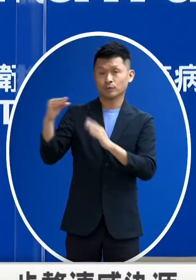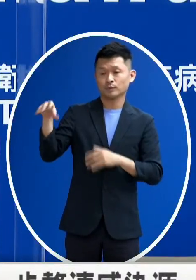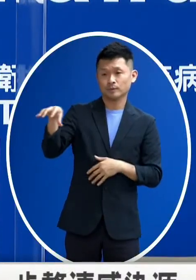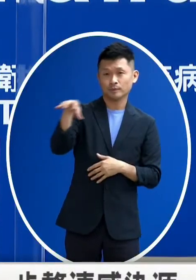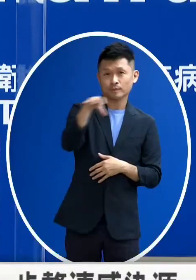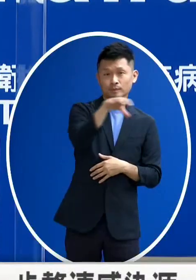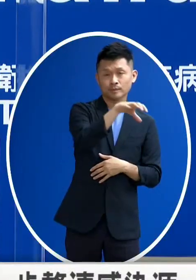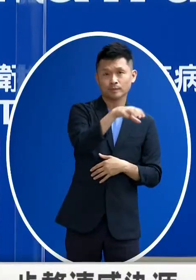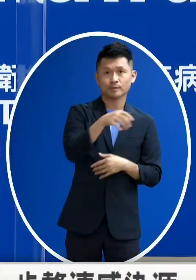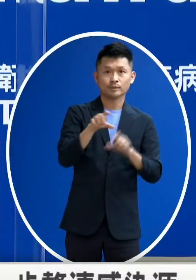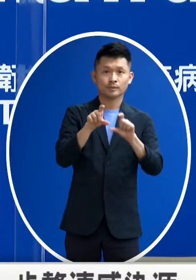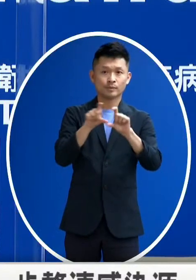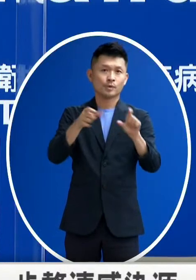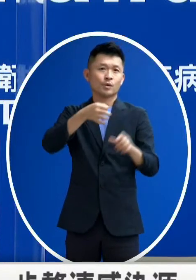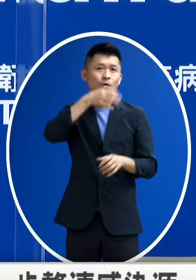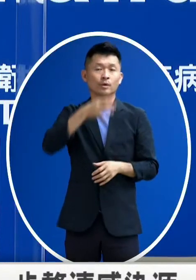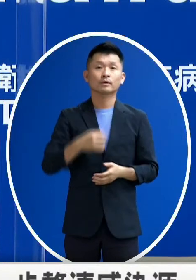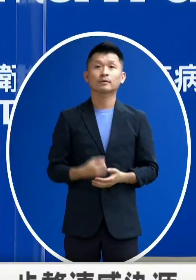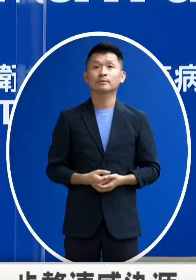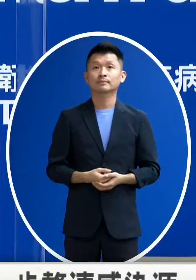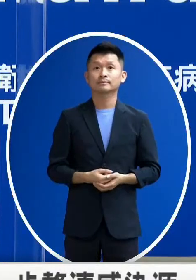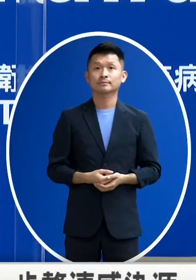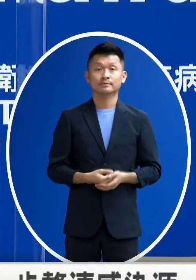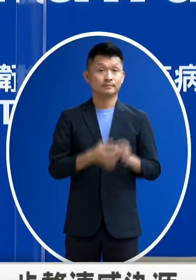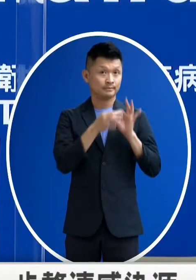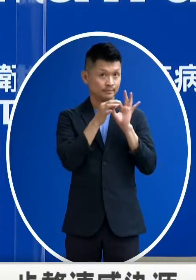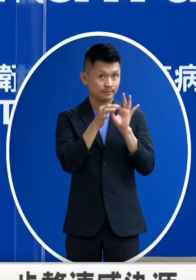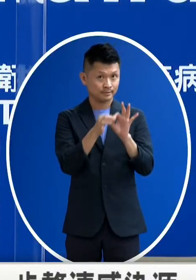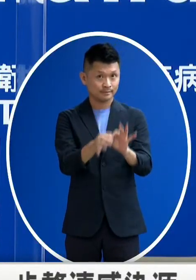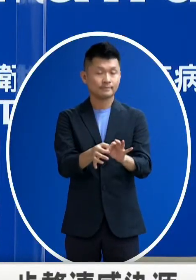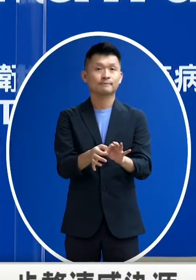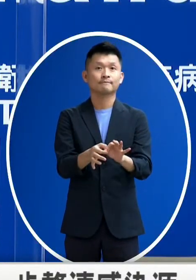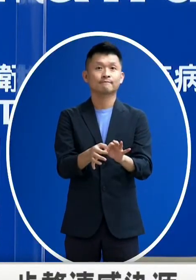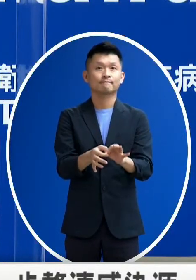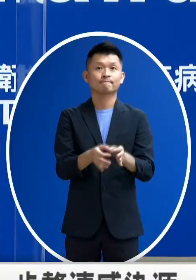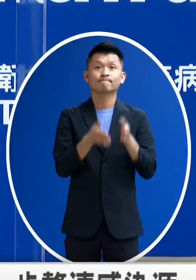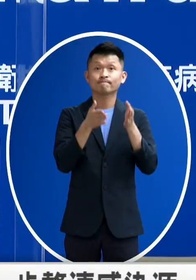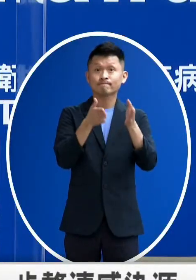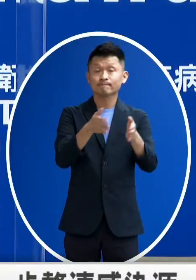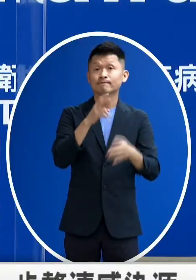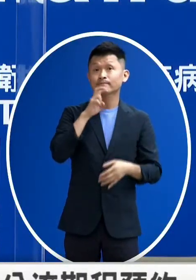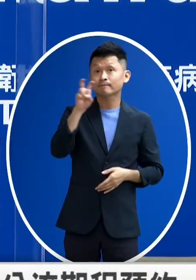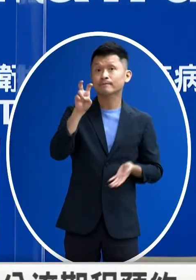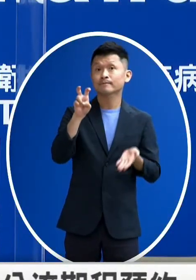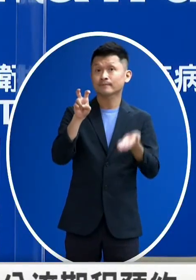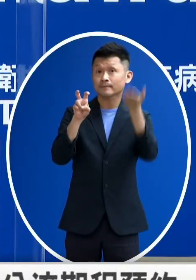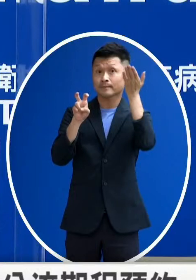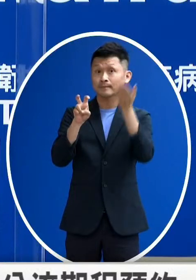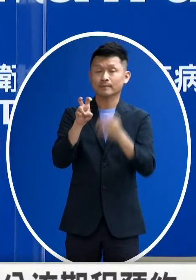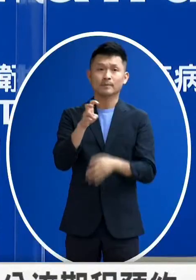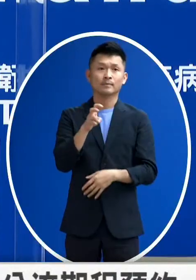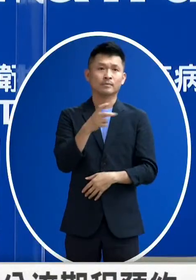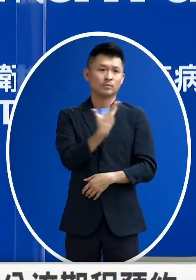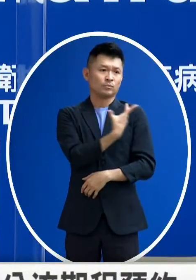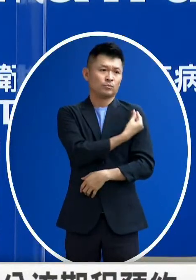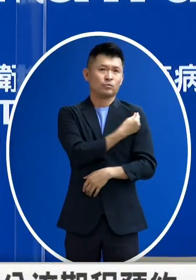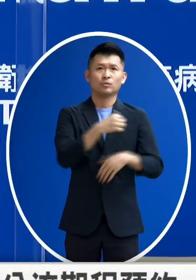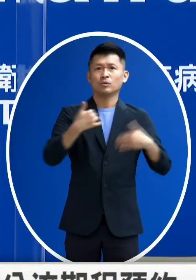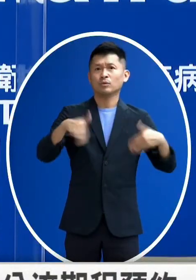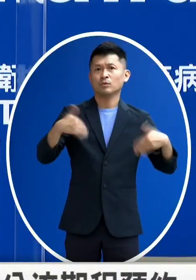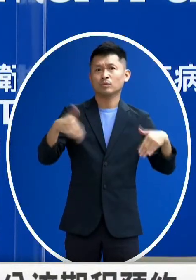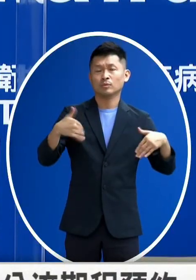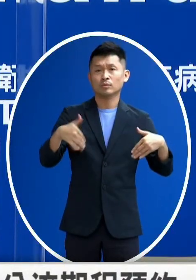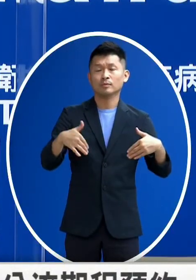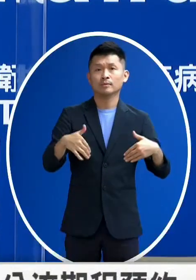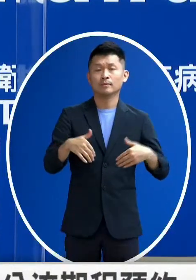会比较充足，所以我们持续就是针对满20岁以上未接种任何一剂的 COVID-19